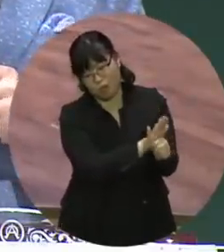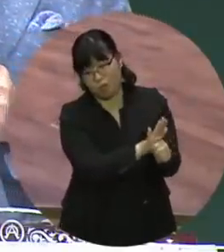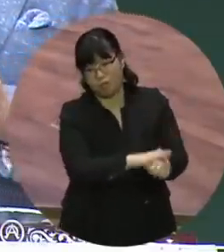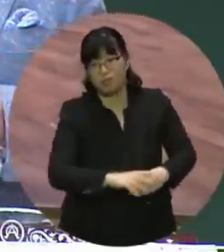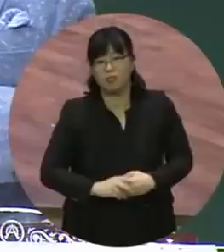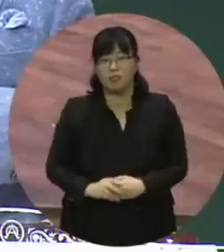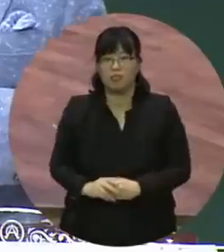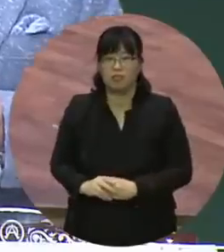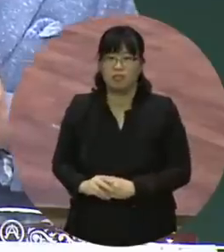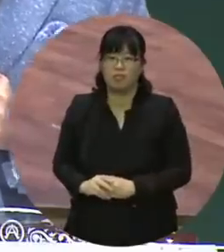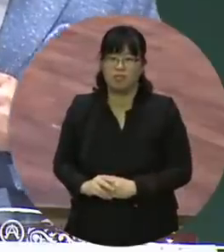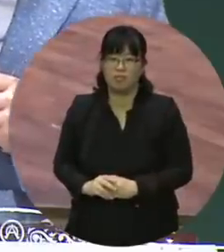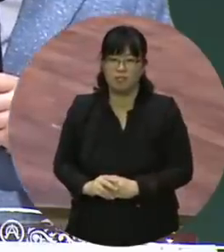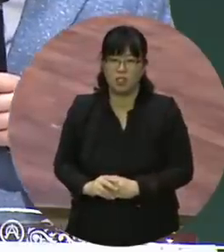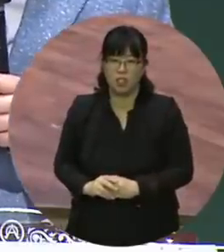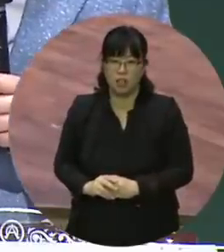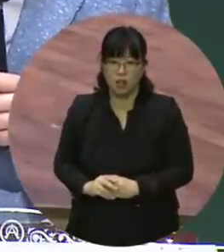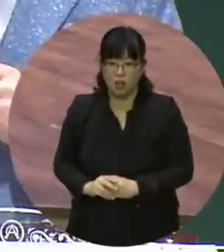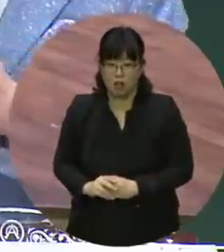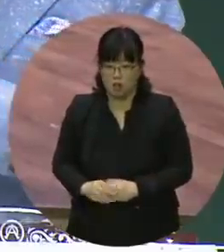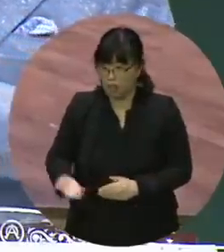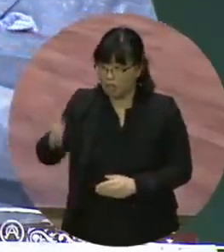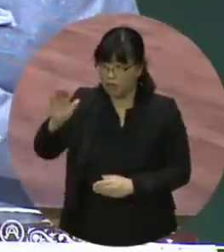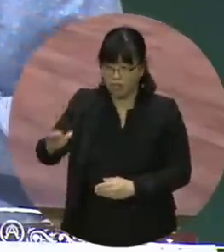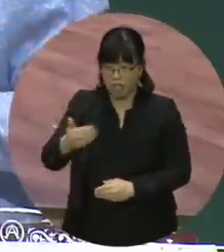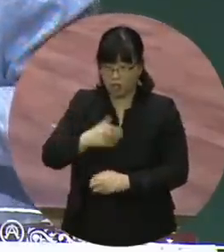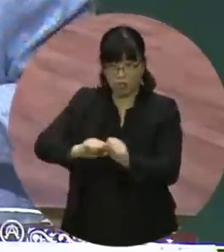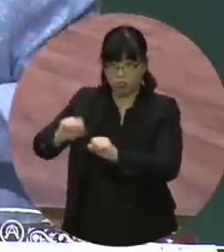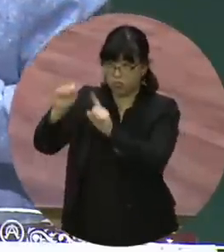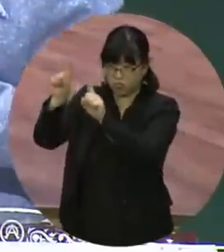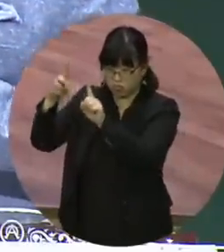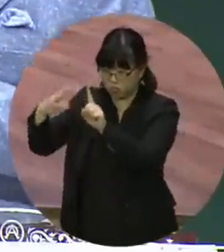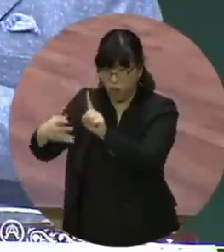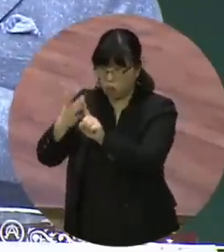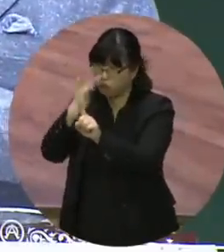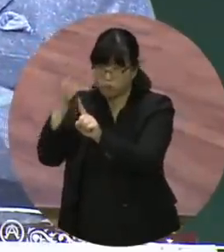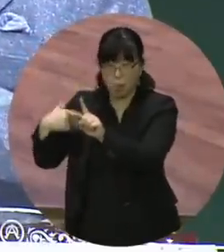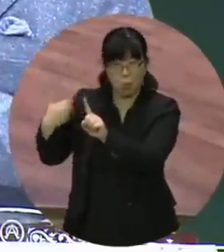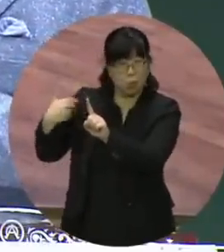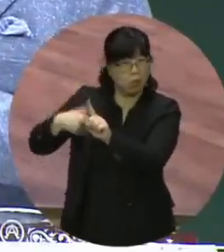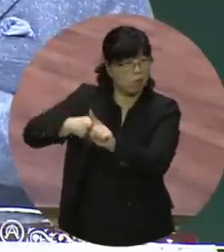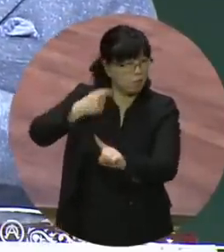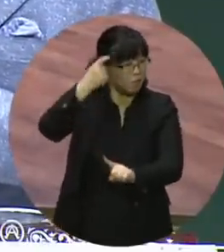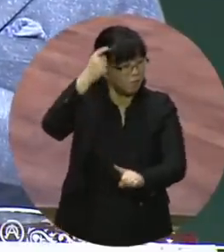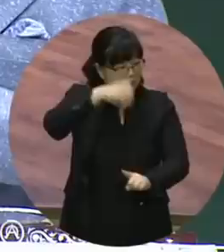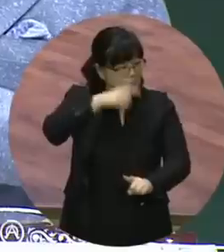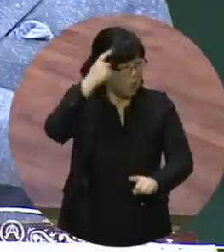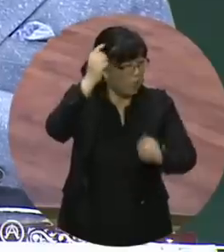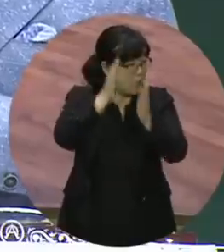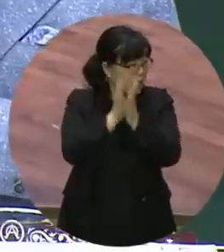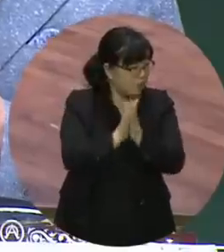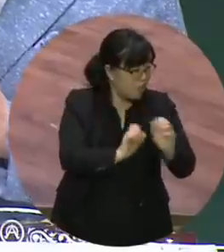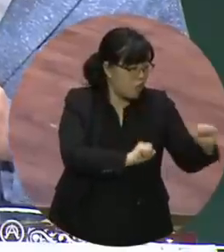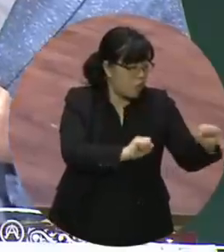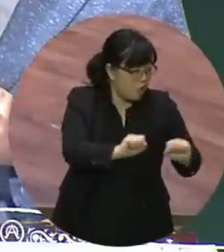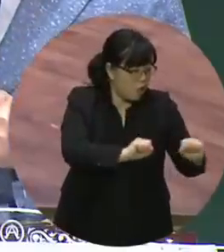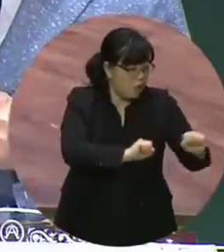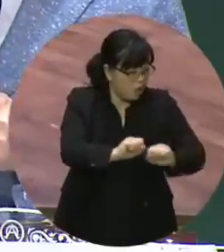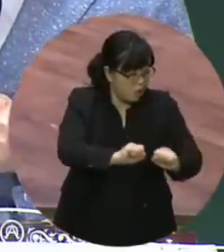남았니 불신자하고 똑같이 살고 고생되죠. 교회하면 또 교회대로 또 뭐 또 요구하지. 죽을 맛이라 그냥.